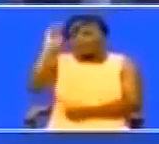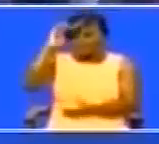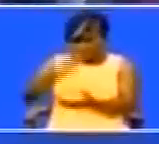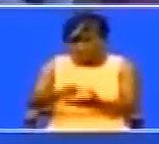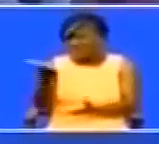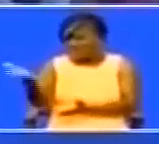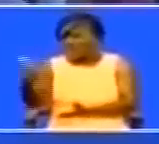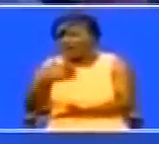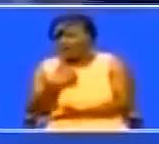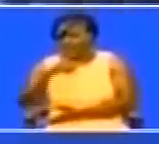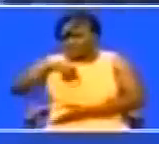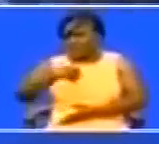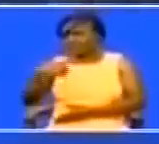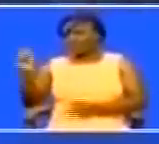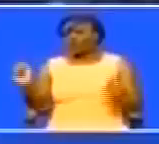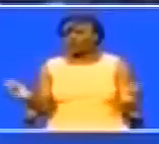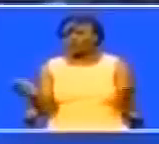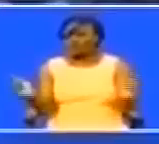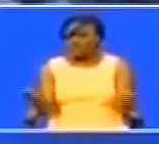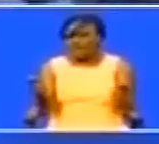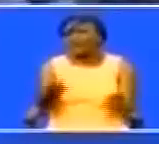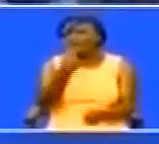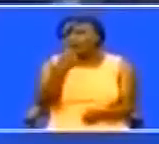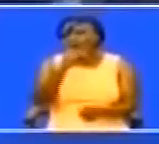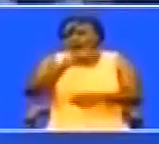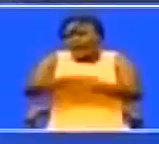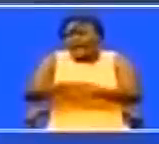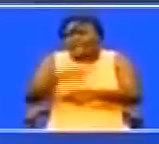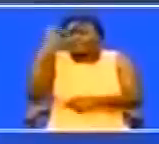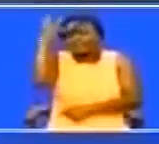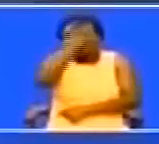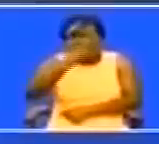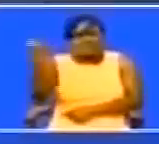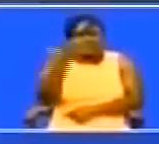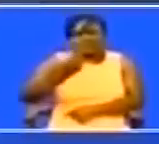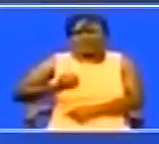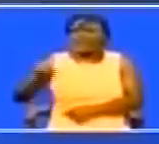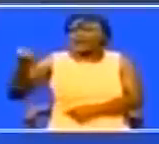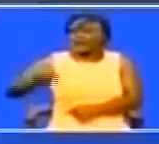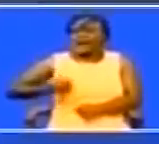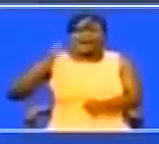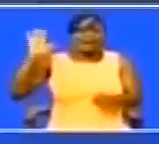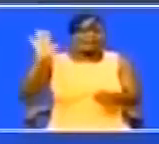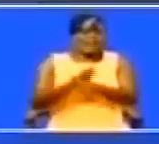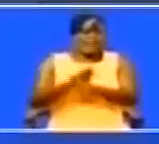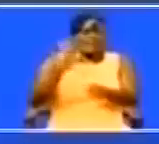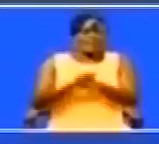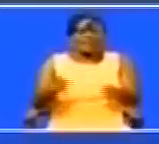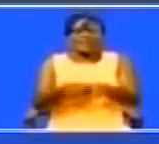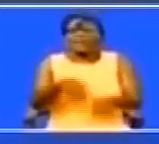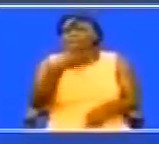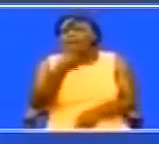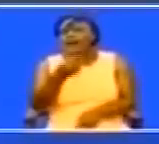anaamini kwamba mimi nikienda kwa mganga nikipewa ile dawa nitaenda mpata yule mrembo. Kuna wasichana wengi tu humu na wanaume